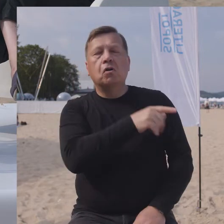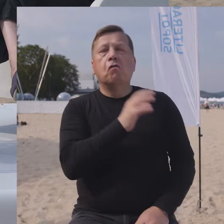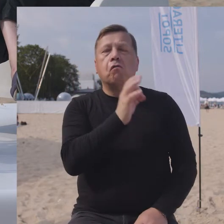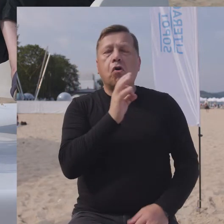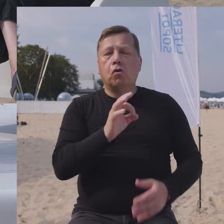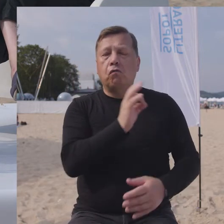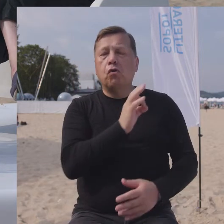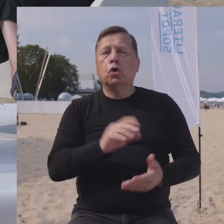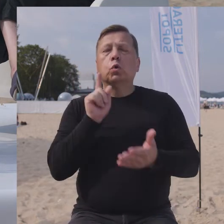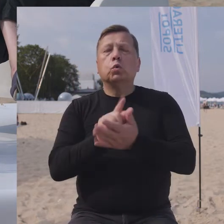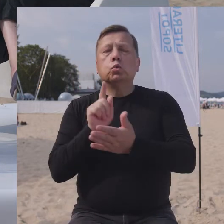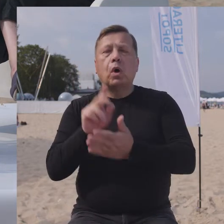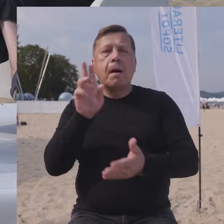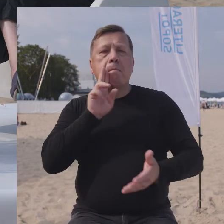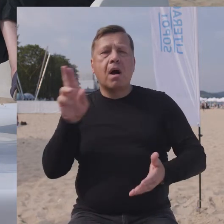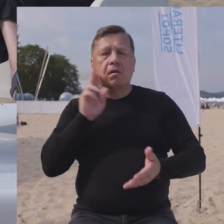macierzyński?